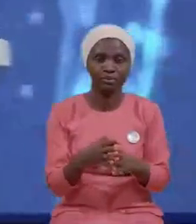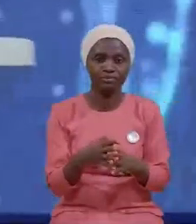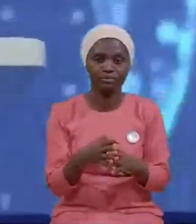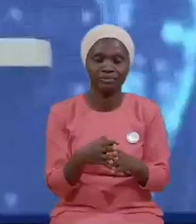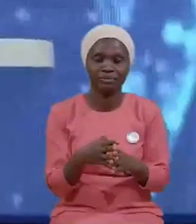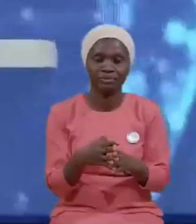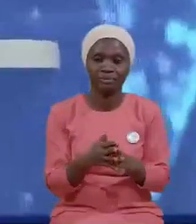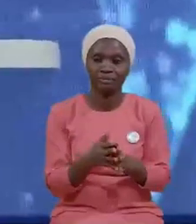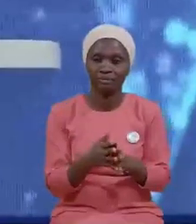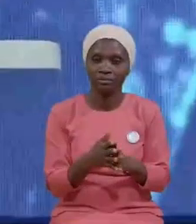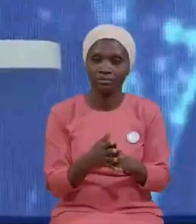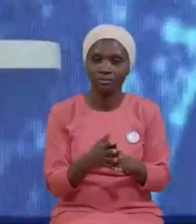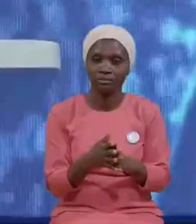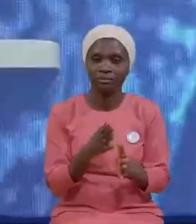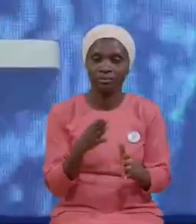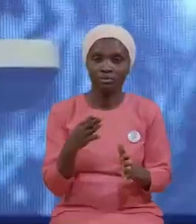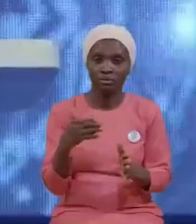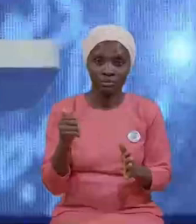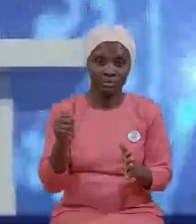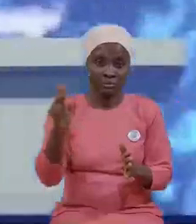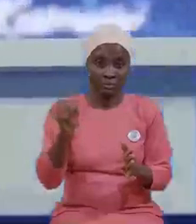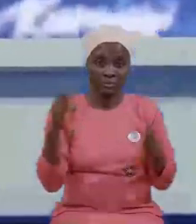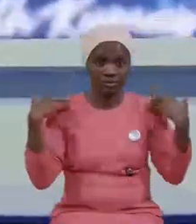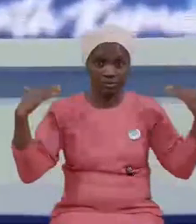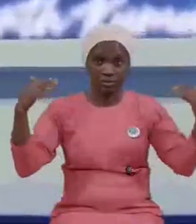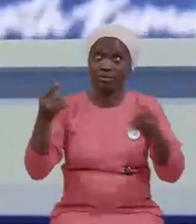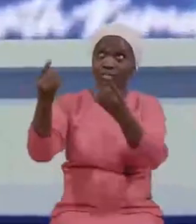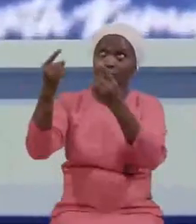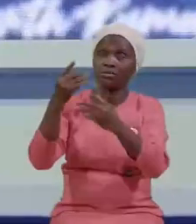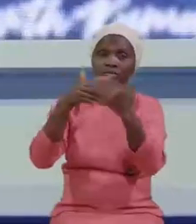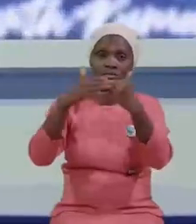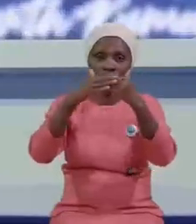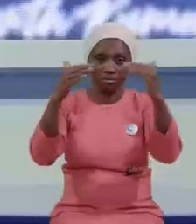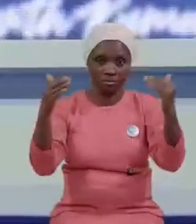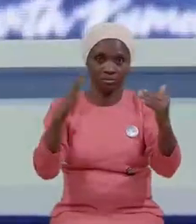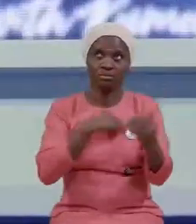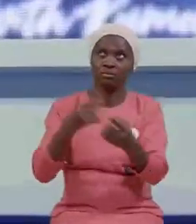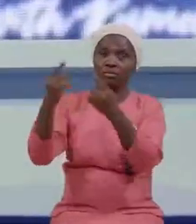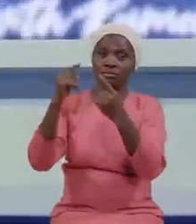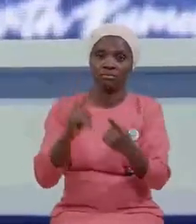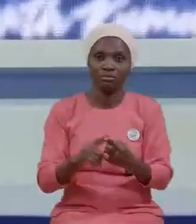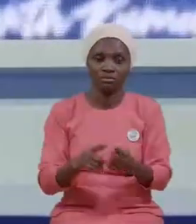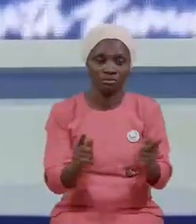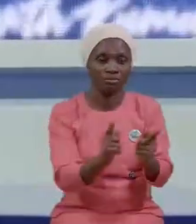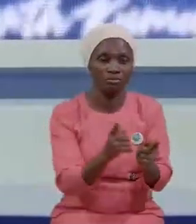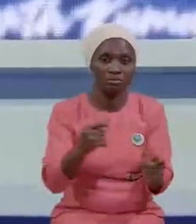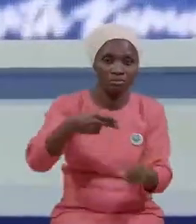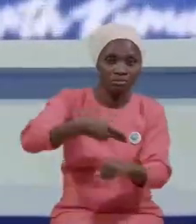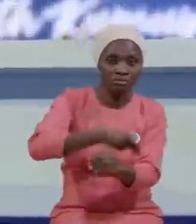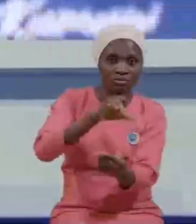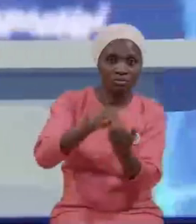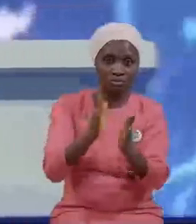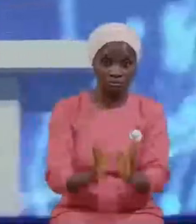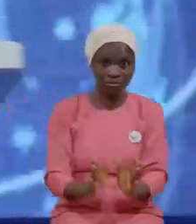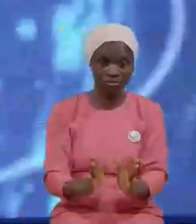L'ange est descendu du ciel. Il est venu vers ses bergers dans la nuit. Et il leur a